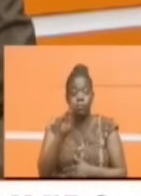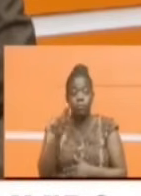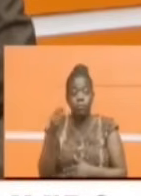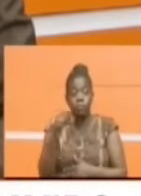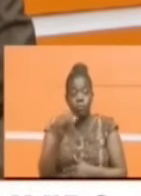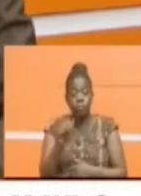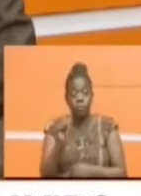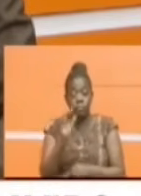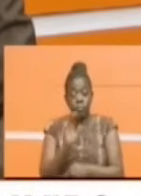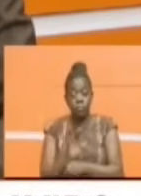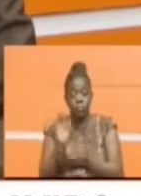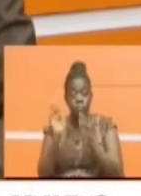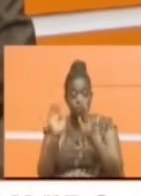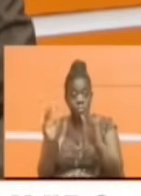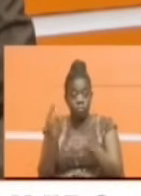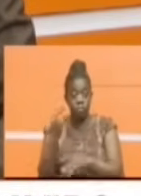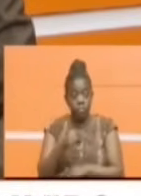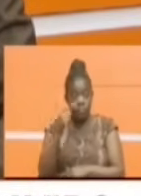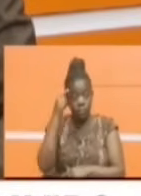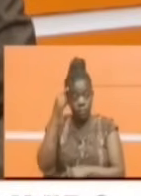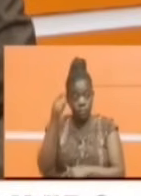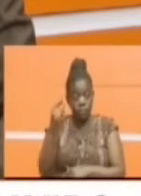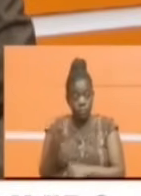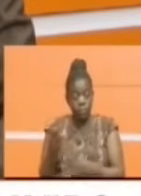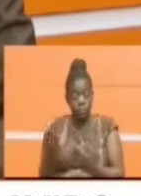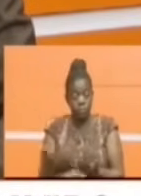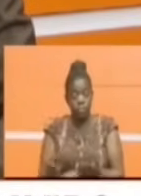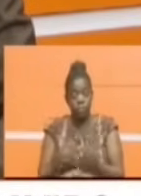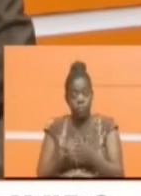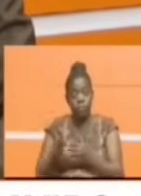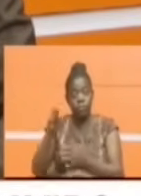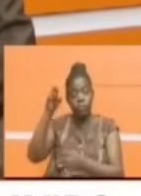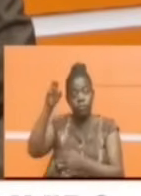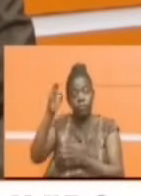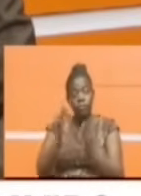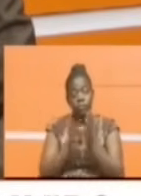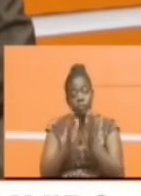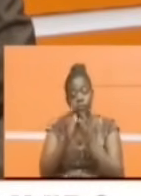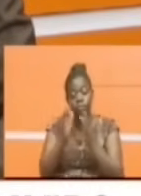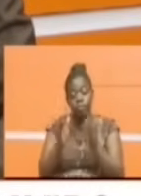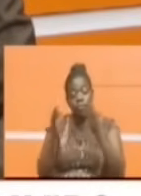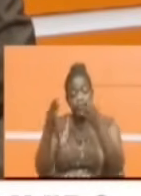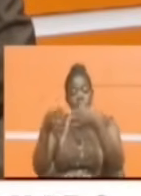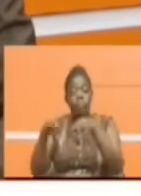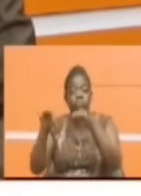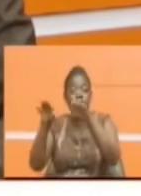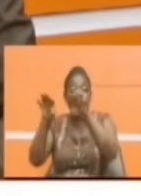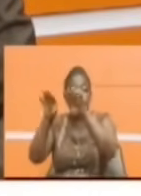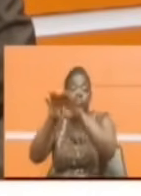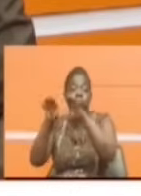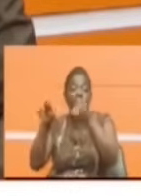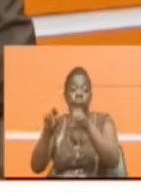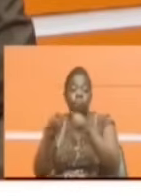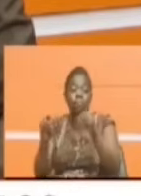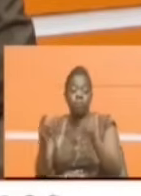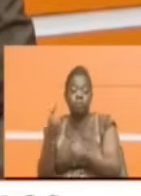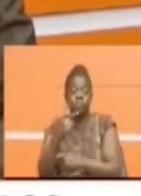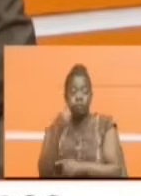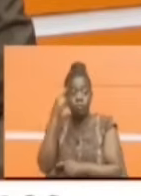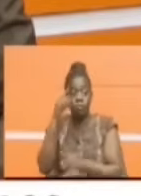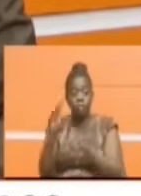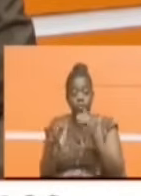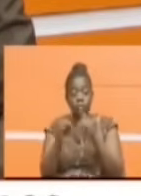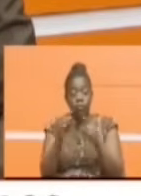ng'Ekereziya ekuza olunaku lw'amalinnya ga Yesu Kristo mu ggulu, kw'oteeka olunaku lw'ebyempuliziganya n'ekibiina